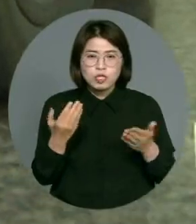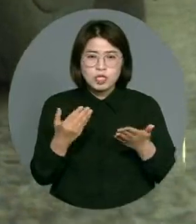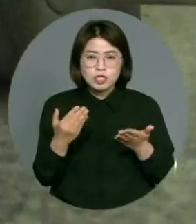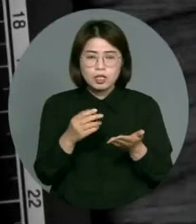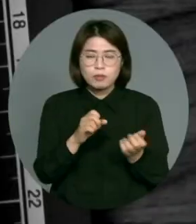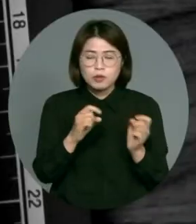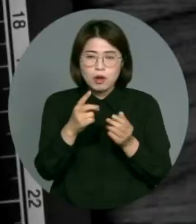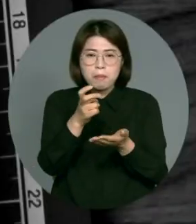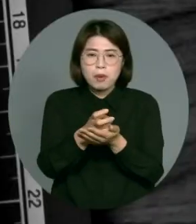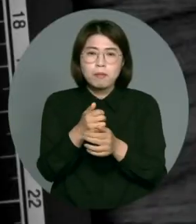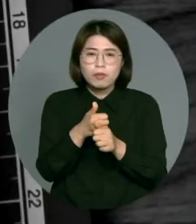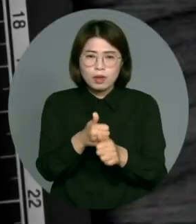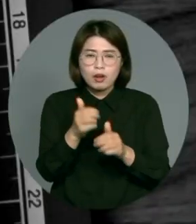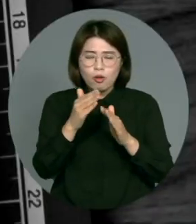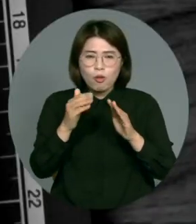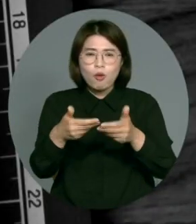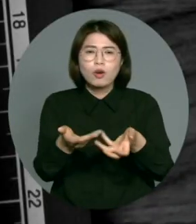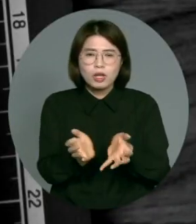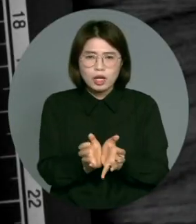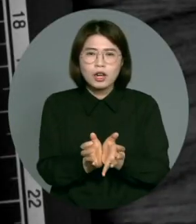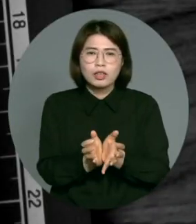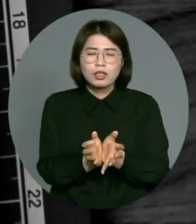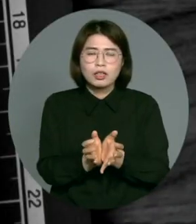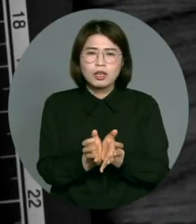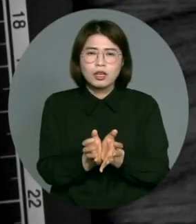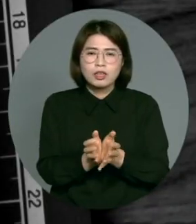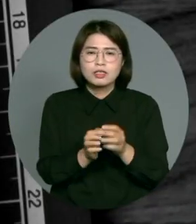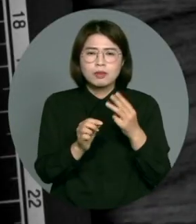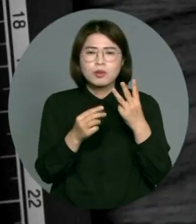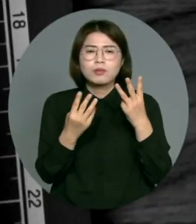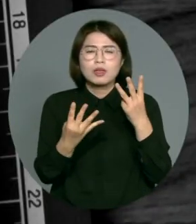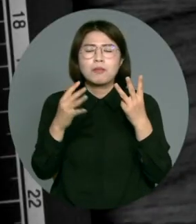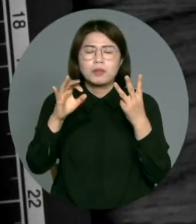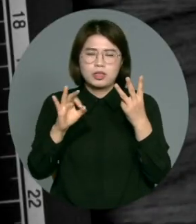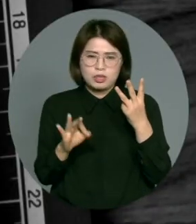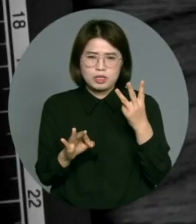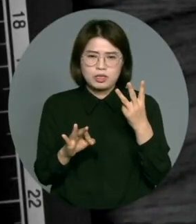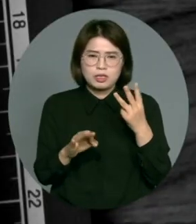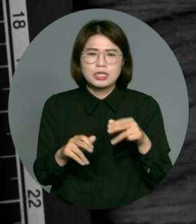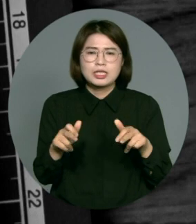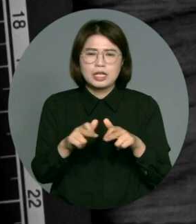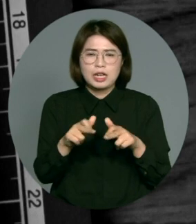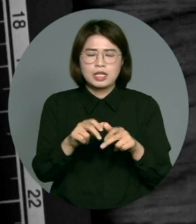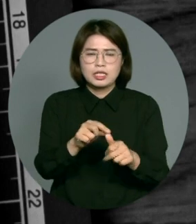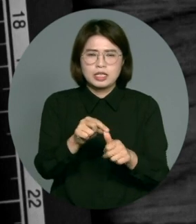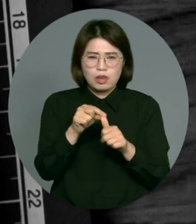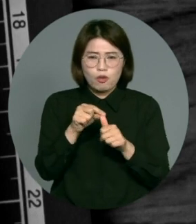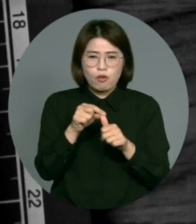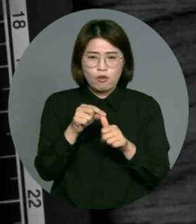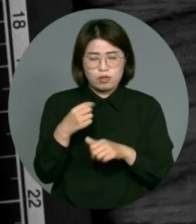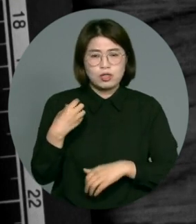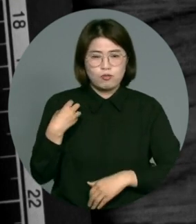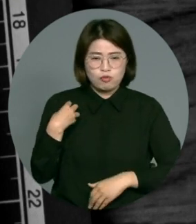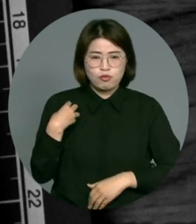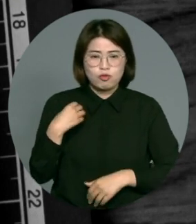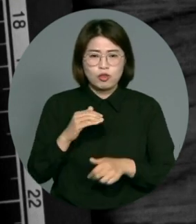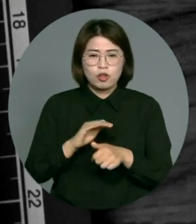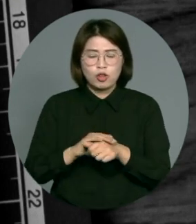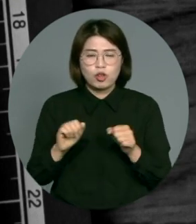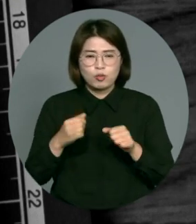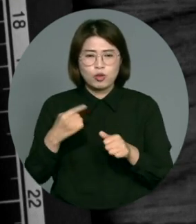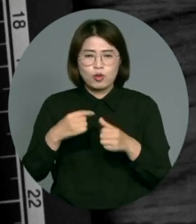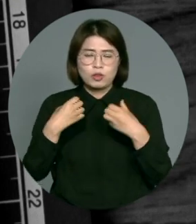직업재활법에 따라 공공기관은 전체 근로자 비중의 3.4%는 장애인을 채용해야 하지만